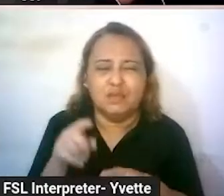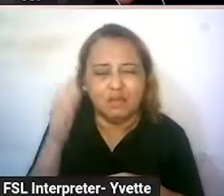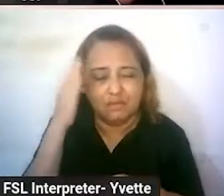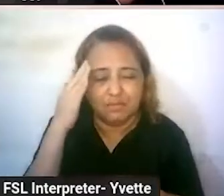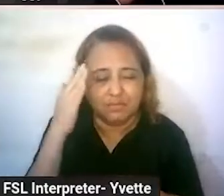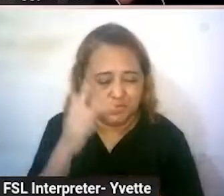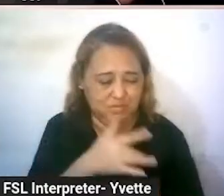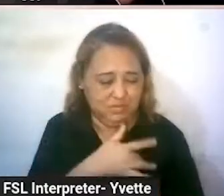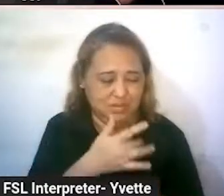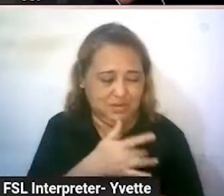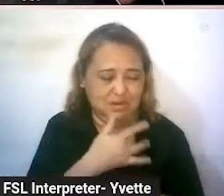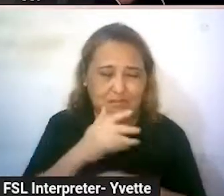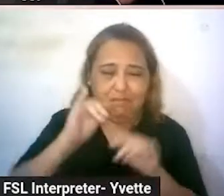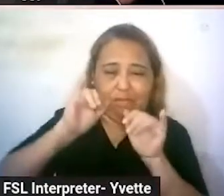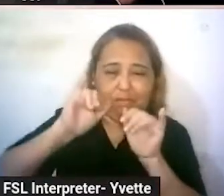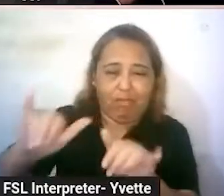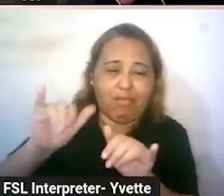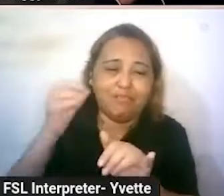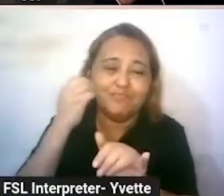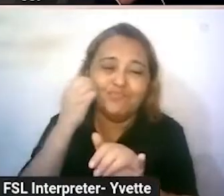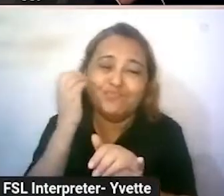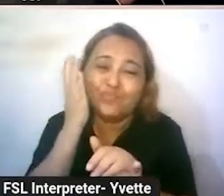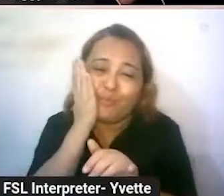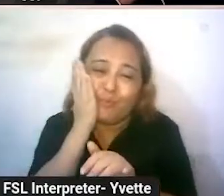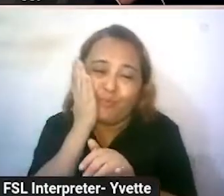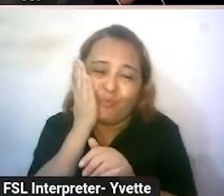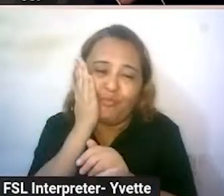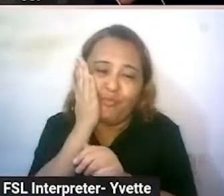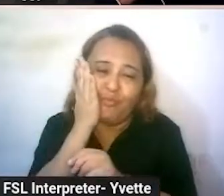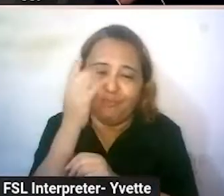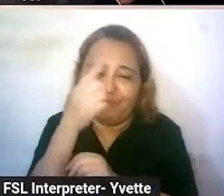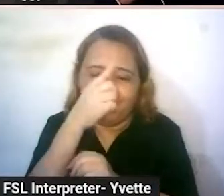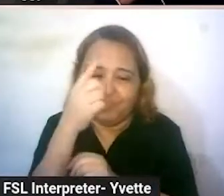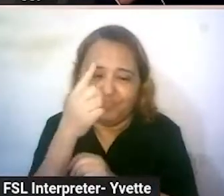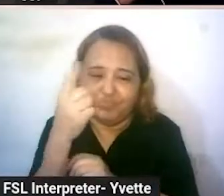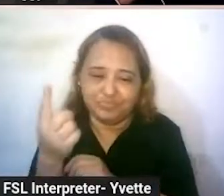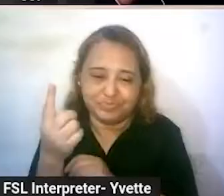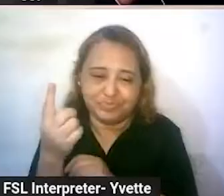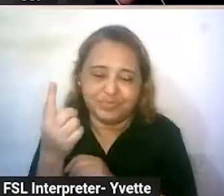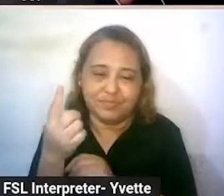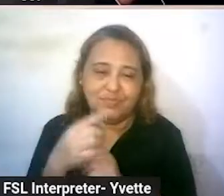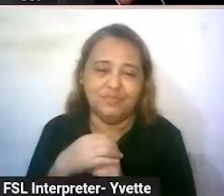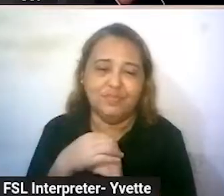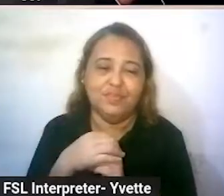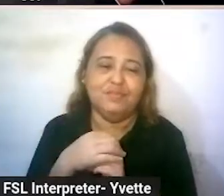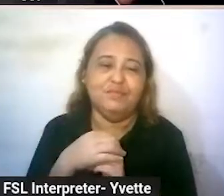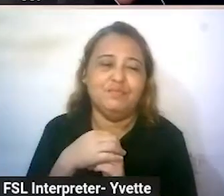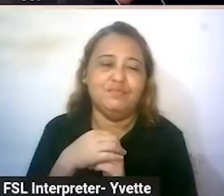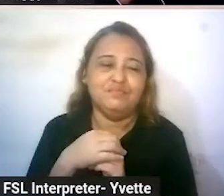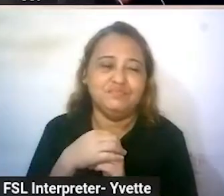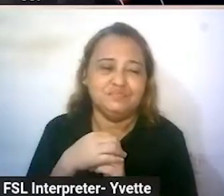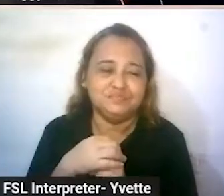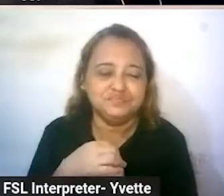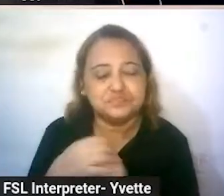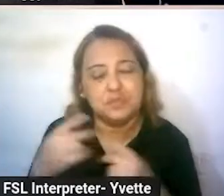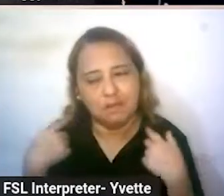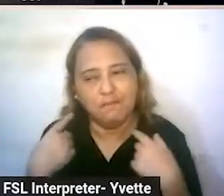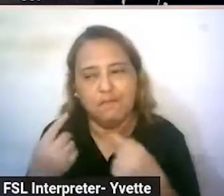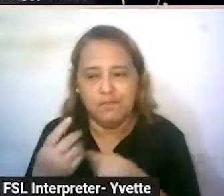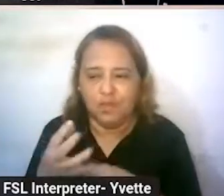ka sa bahay, mag-isa mo doon, although yes, it's all given to you, you have your food, you